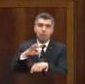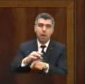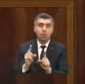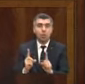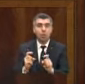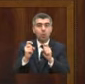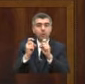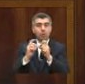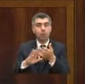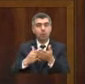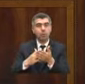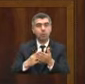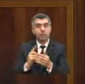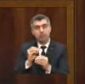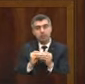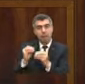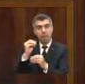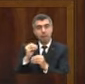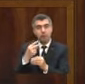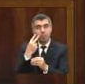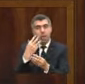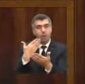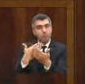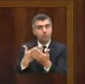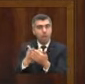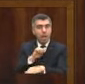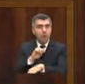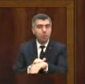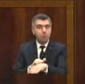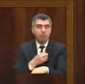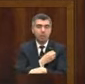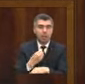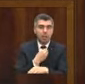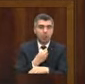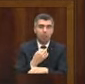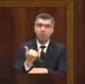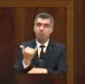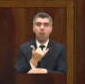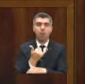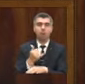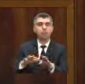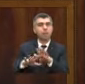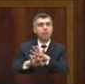ديال العلاج ديالو غالية، تما فين كيبان أن هذا نظام التغطية الصحية هو اجتماعي وغادي